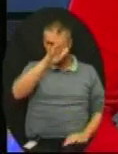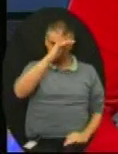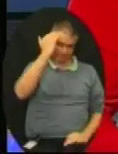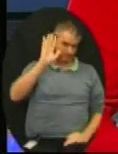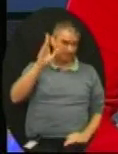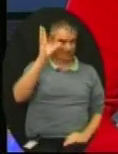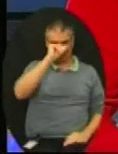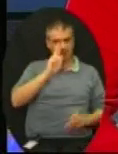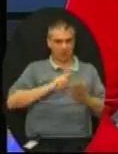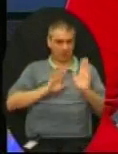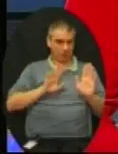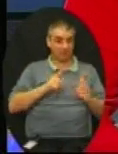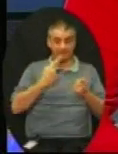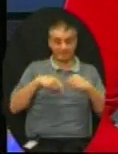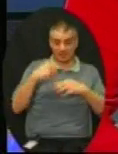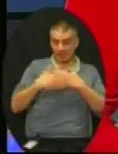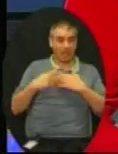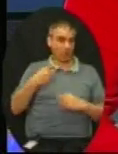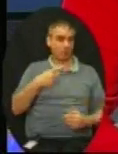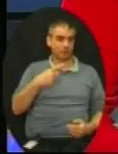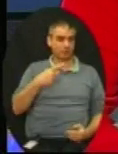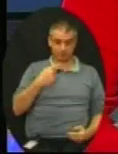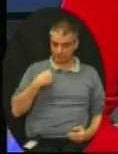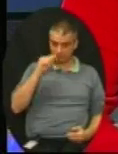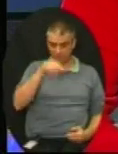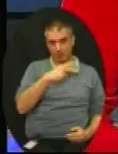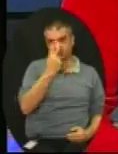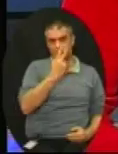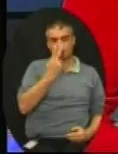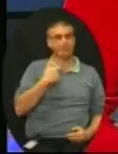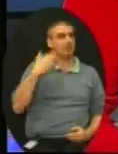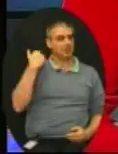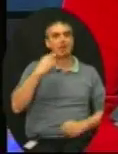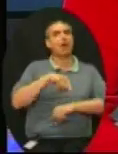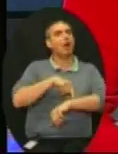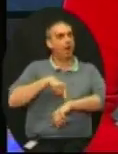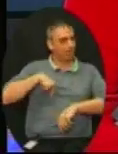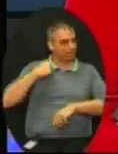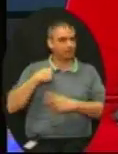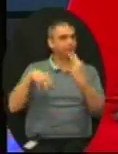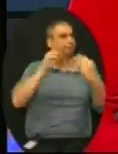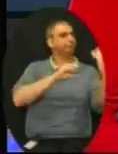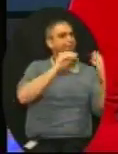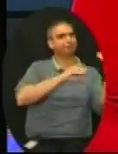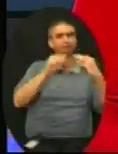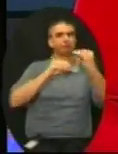לכת. קודם כל, בוועידה האחרונה, הגעתי כמובן, שהייתי שם שעות ארוכות, דיברתי עם